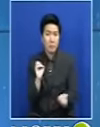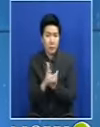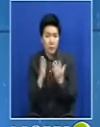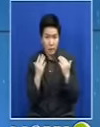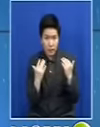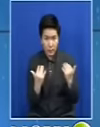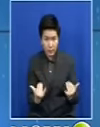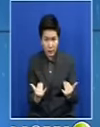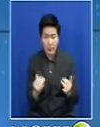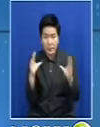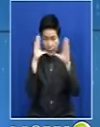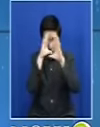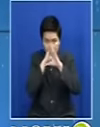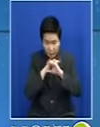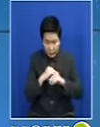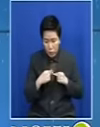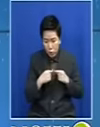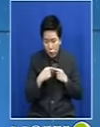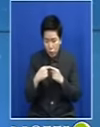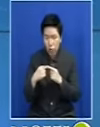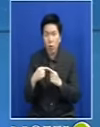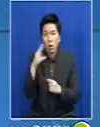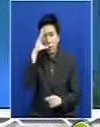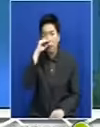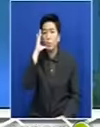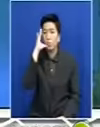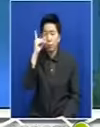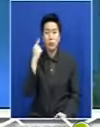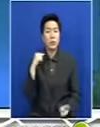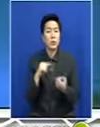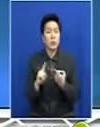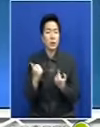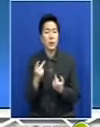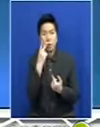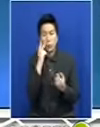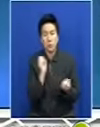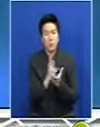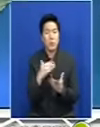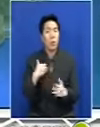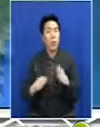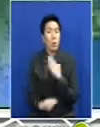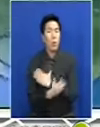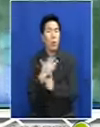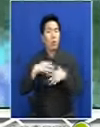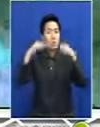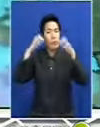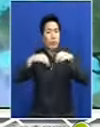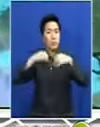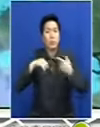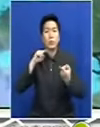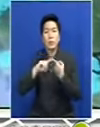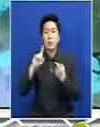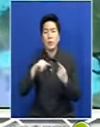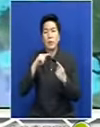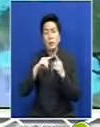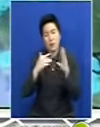ในช่วงของตั้งแต่คืนวันนี้ไปจนถึงช่วงของคืนวันนี้นะครับพื้นที่เหล่านี้ครับยังคงที่จะมีโอกาสได้รับฝนนะครับไม่ว่าจะเป็นพื้นที่ทาง